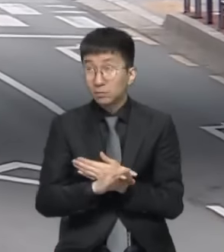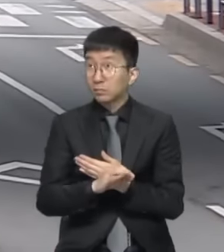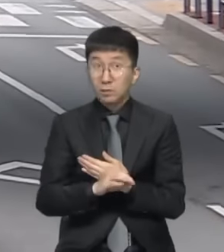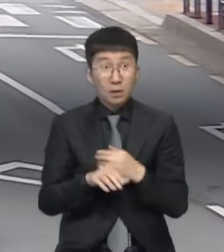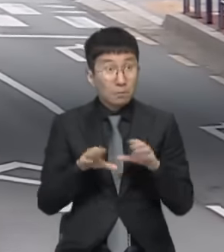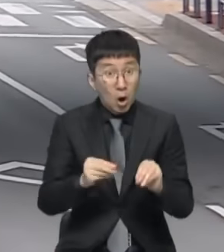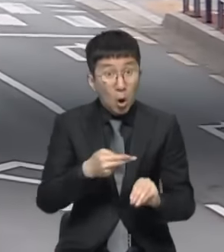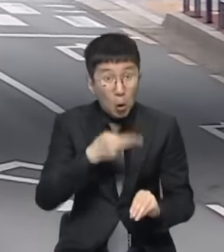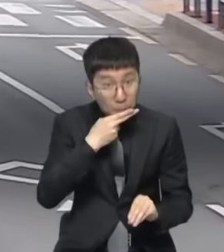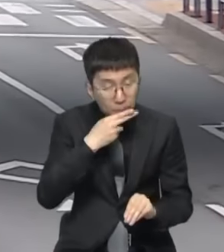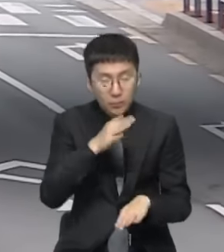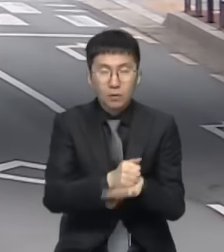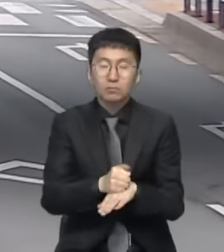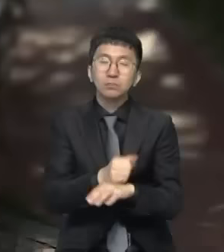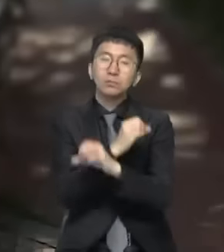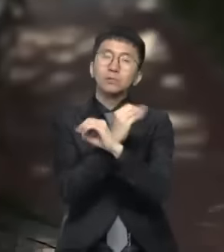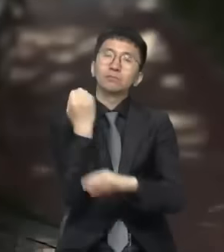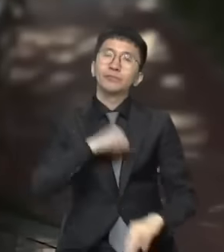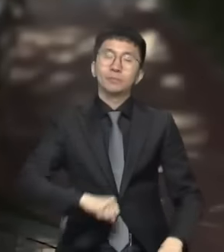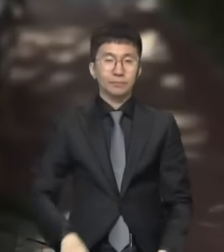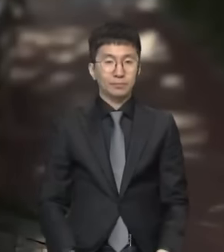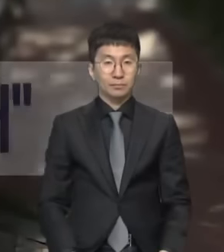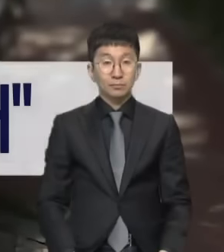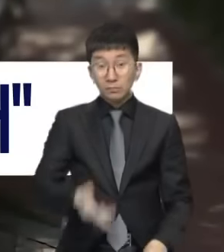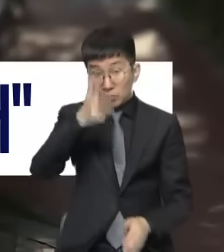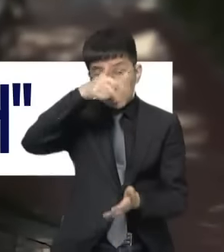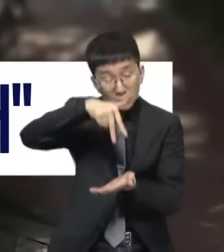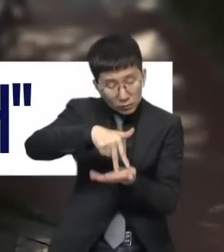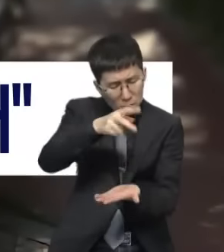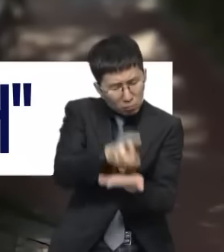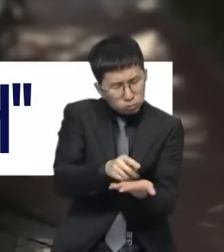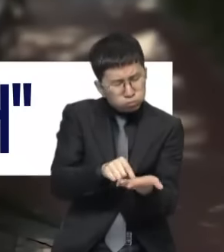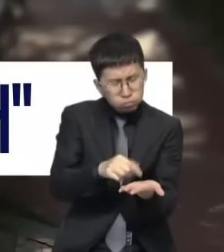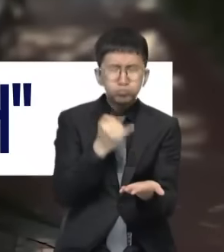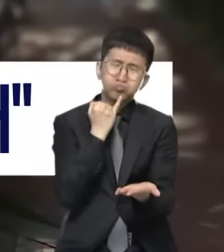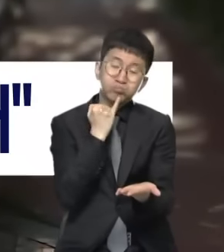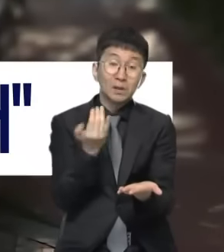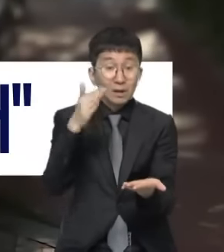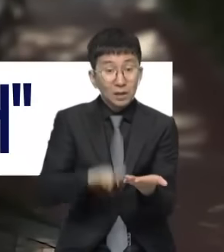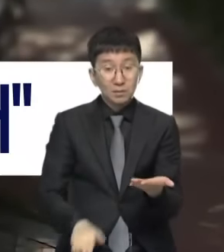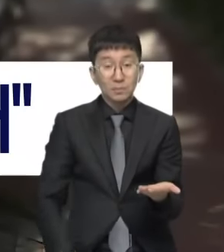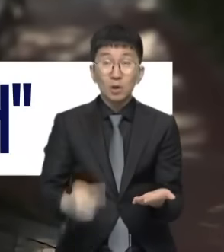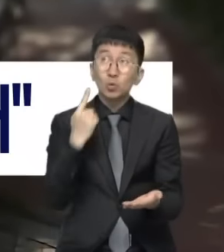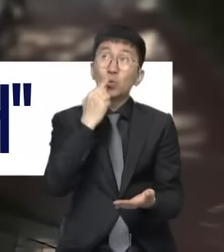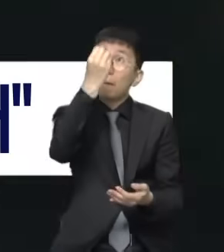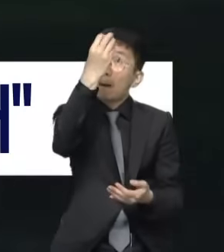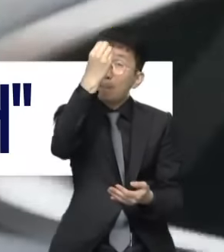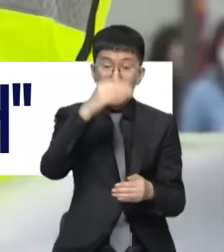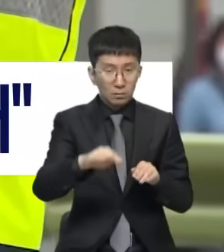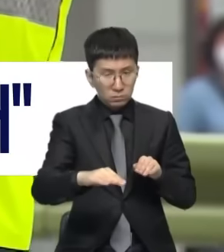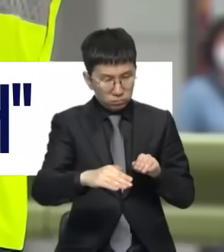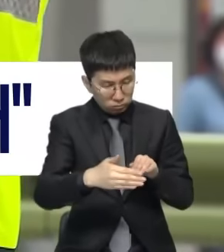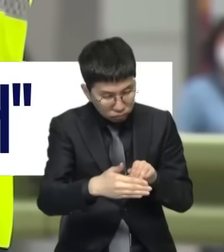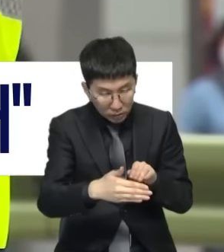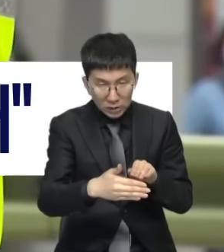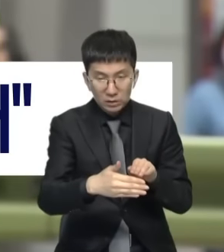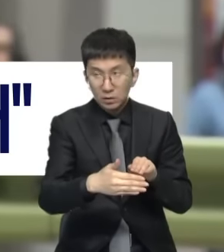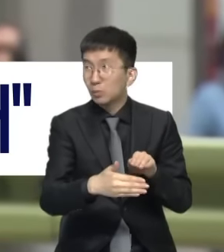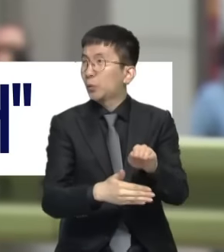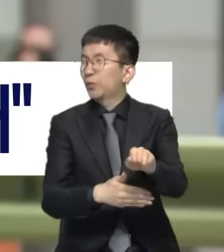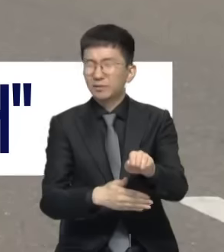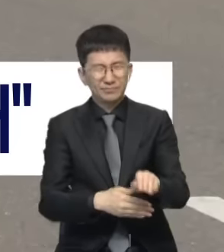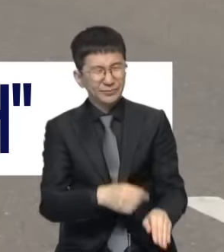위반입니다. 경찰은 법 규정 자체에는 문제가 없다면서도 황색등에서의 교차로 진입을 단속하지는